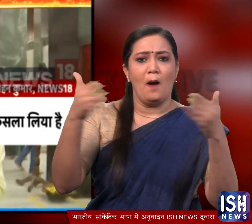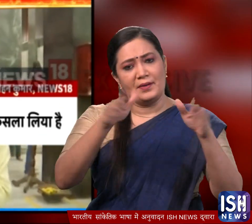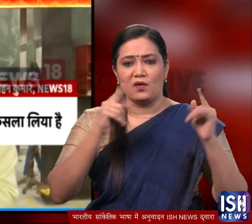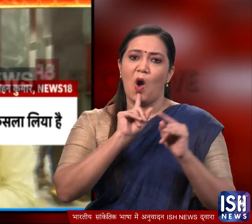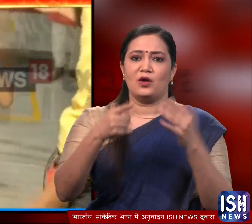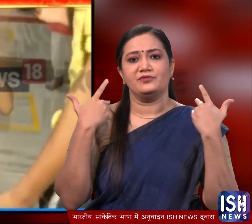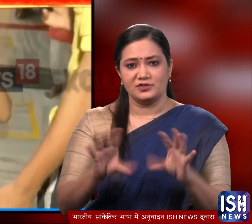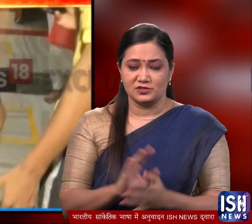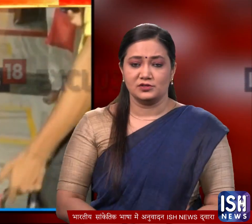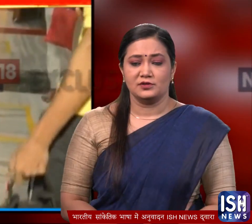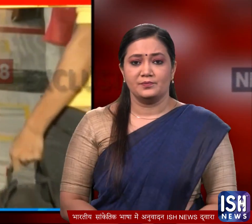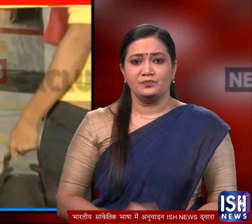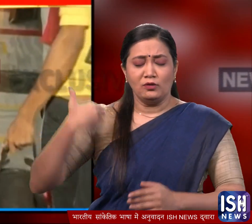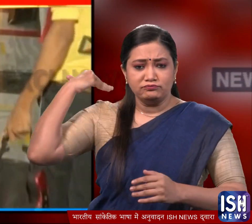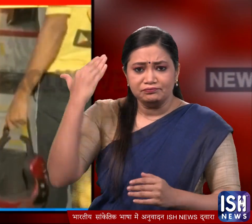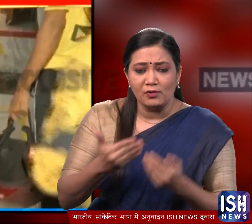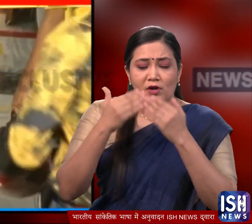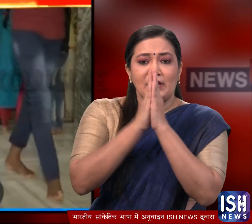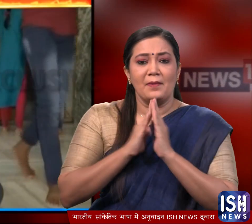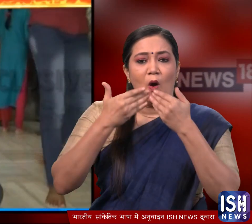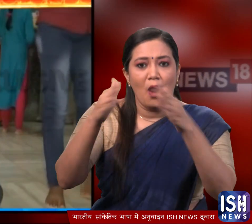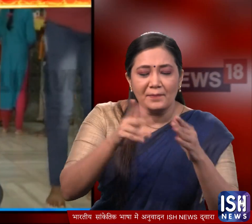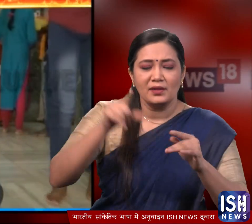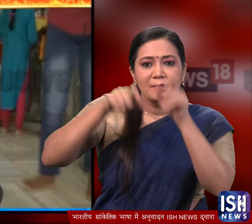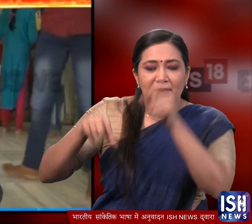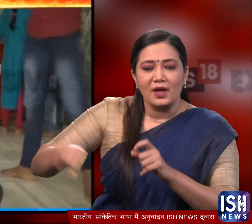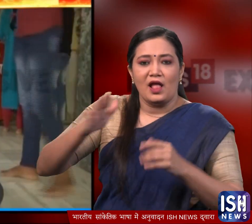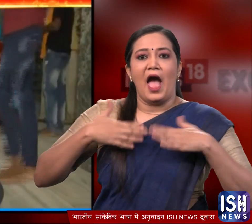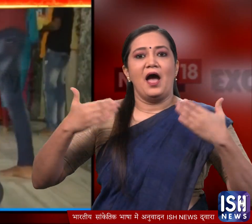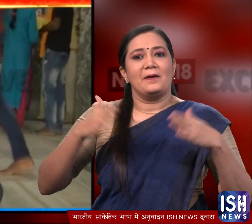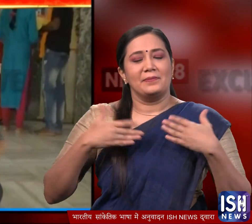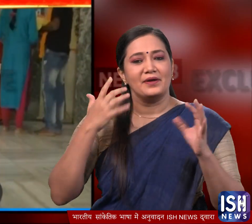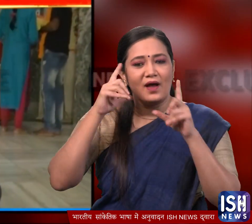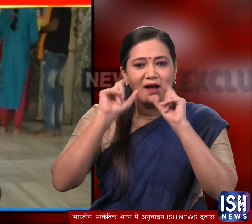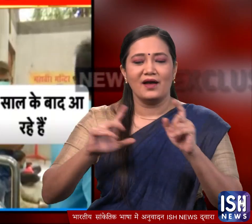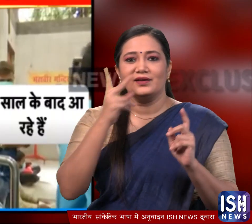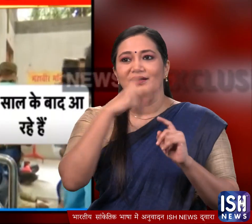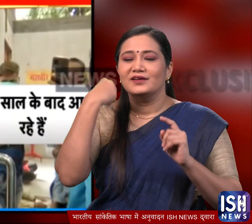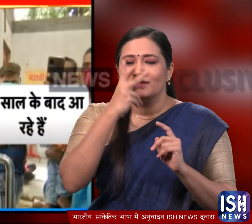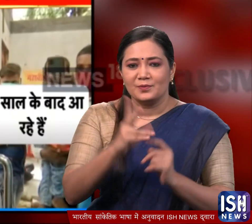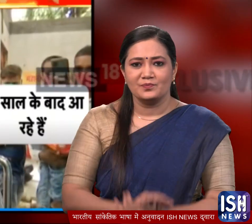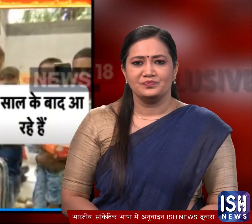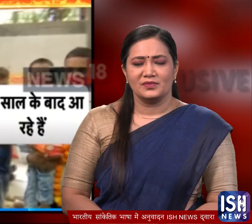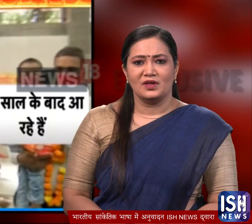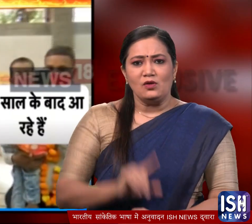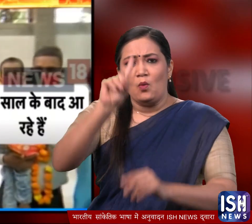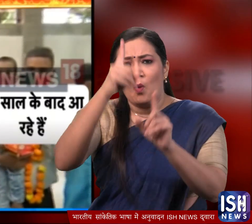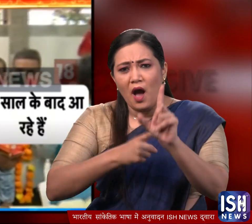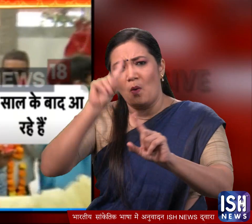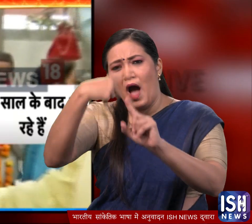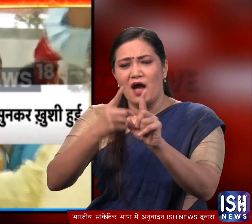का निर्णय लिया है। लंबे वक्त के बाद मंदिर में जाकर पूजा करने की खुशी लोगों के चेहरे पर साफ नजर आई। साल भर 1.5 साल के बाद